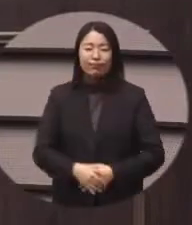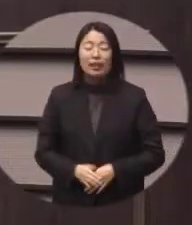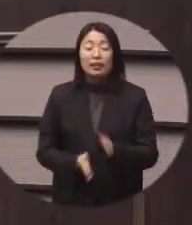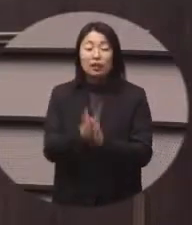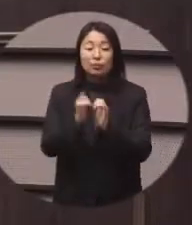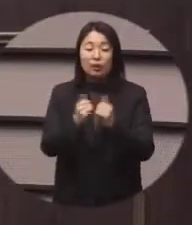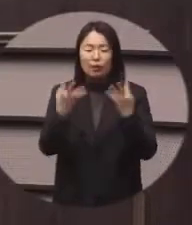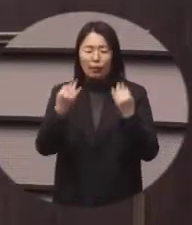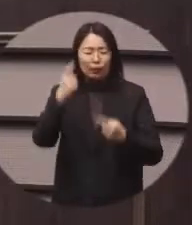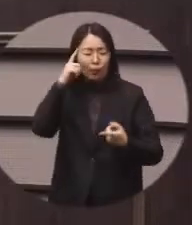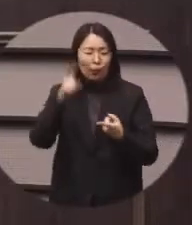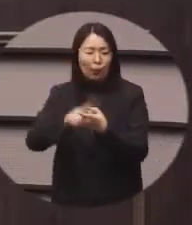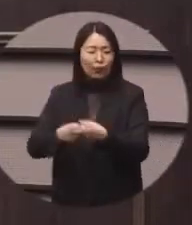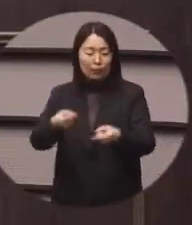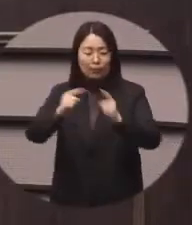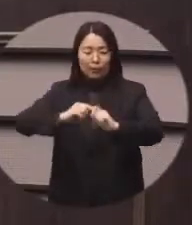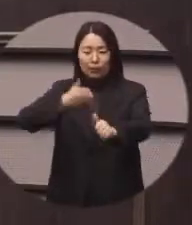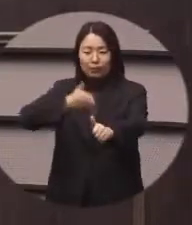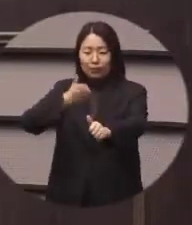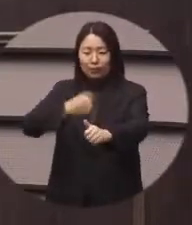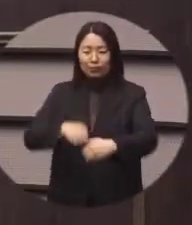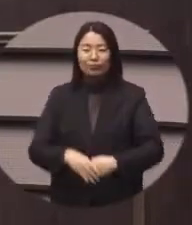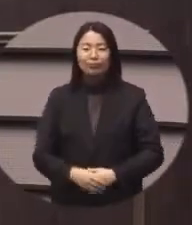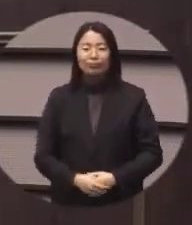여러분의 많은 관심과 참여를 부탁드립니다.